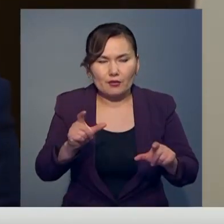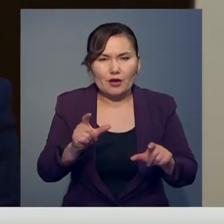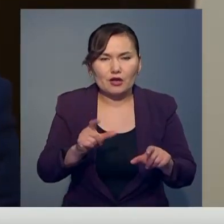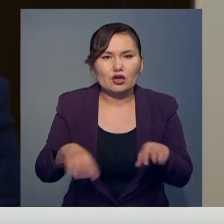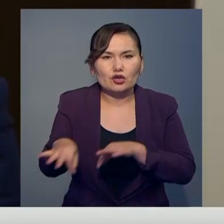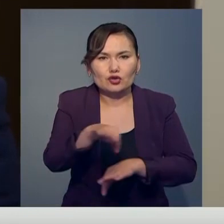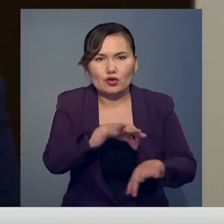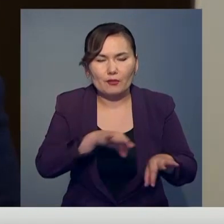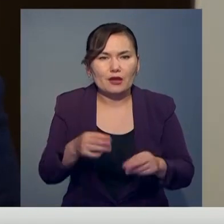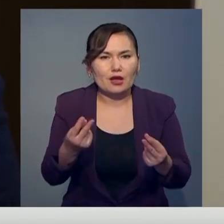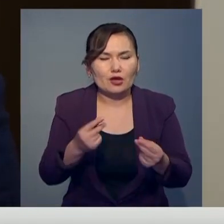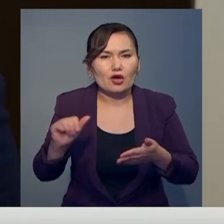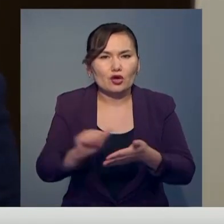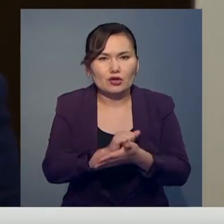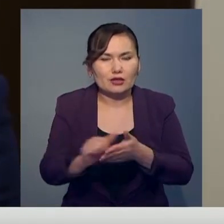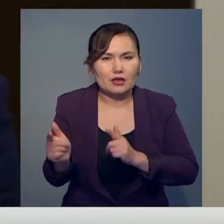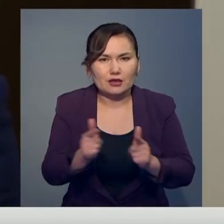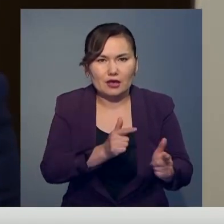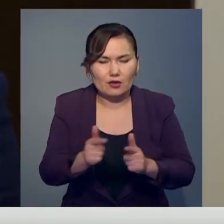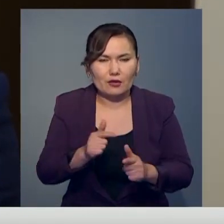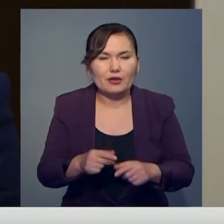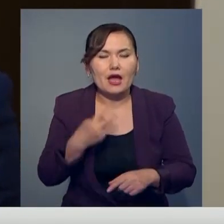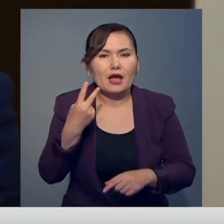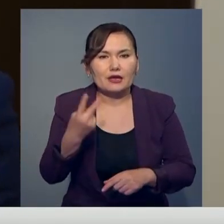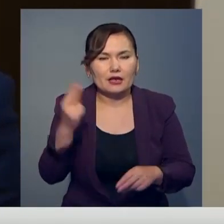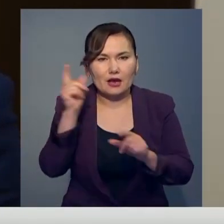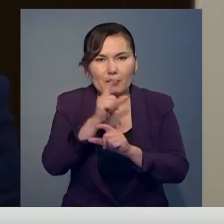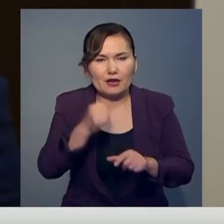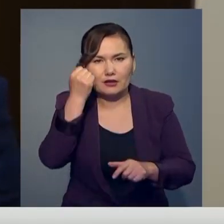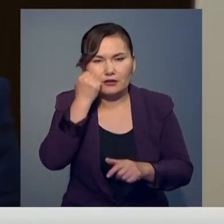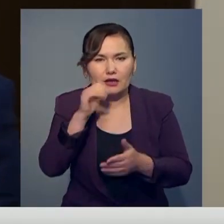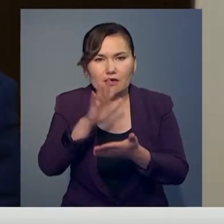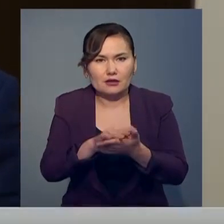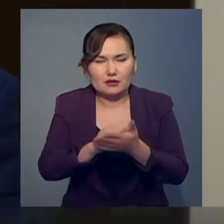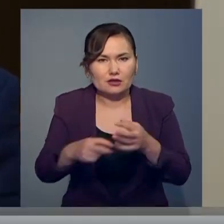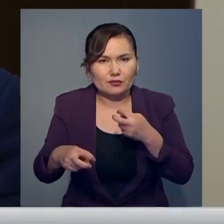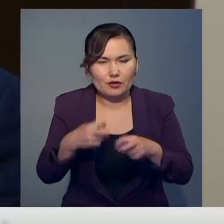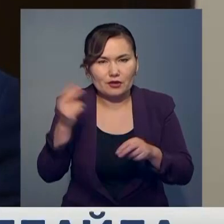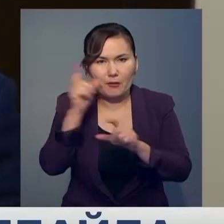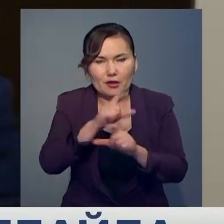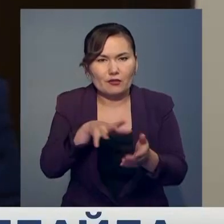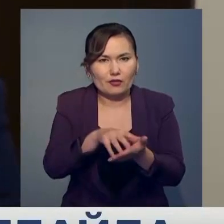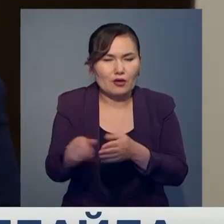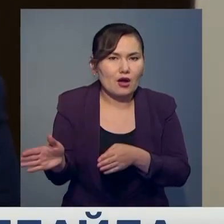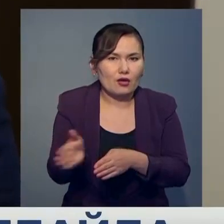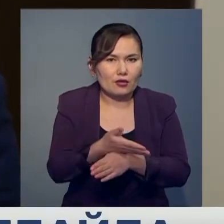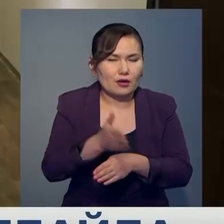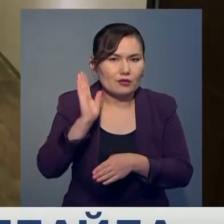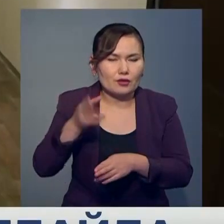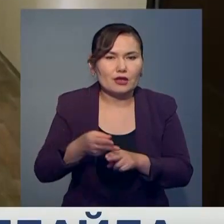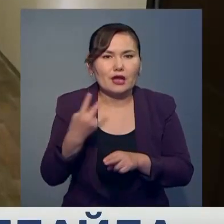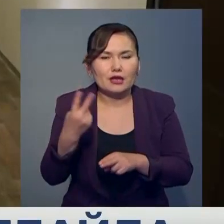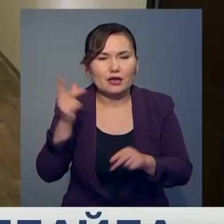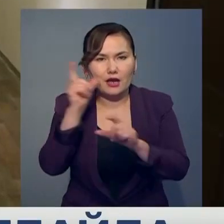сметалық құжаттамасы дайын. Оның екеуі апатты жағдайда мектептерді жою мақсатында, және екеуі